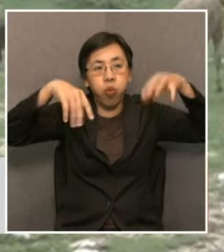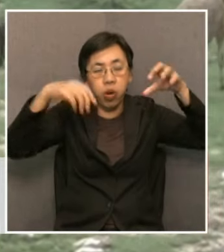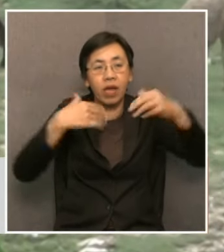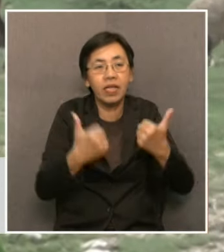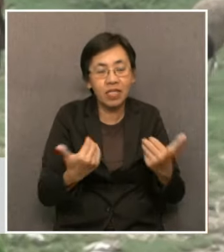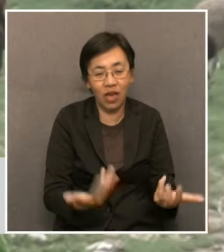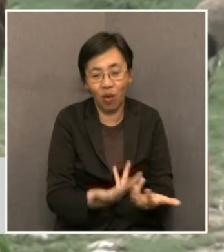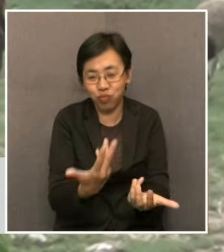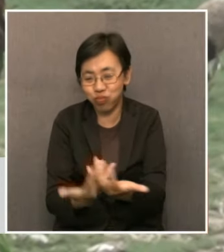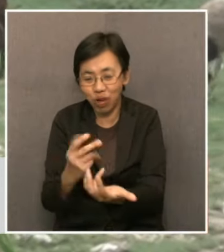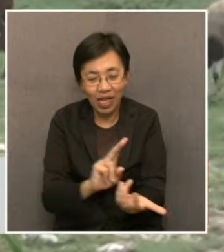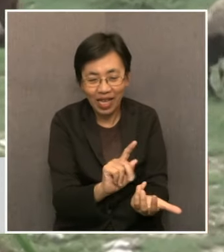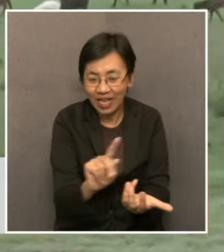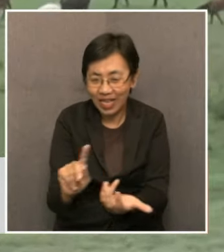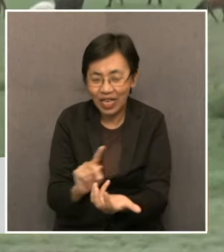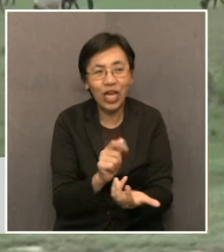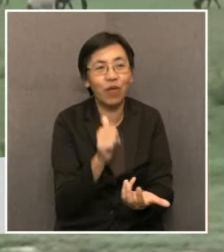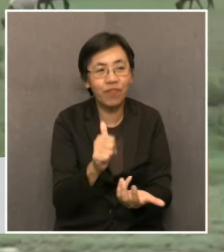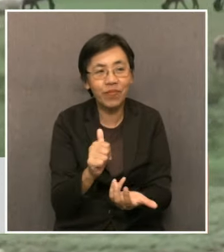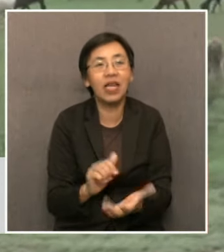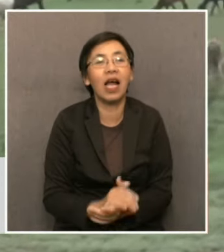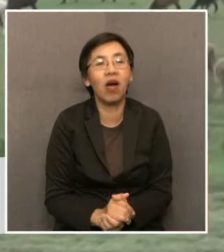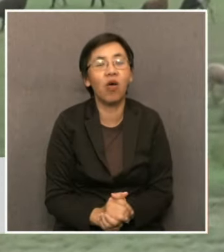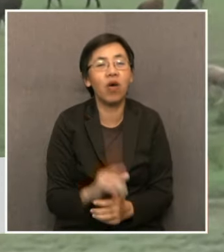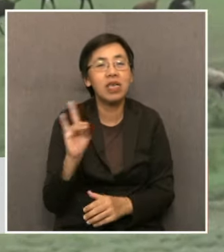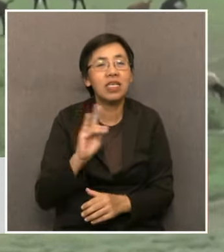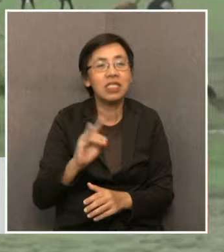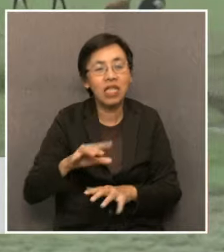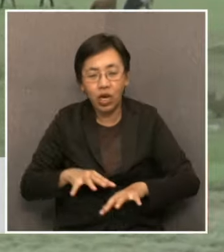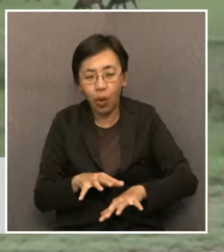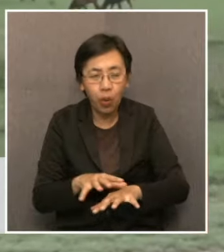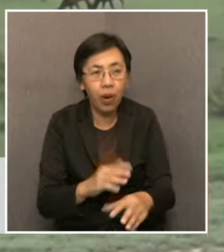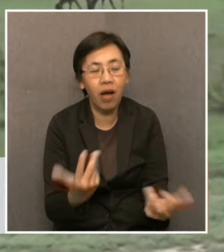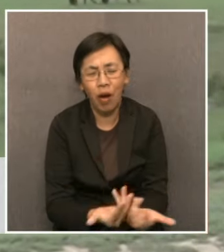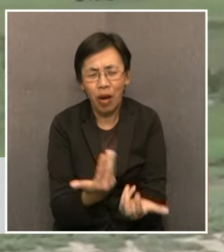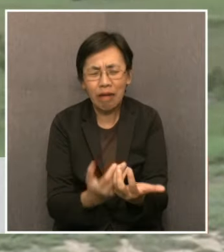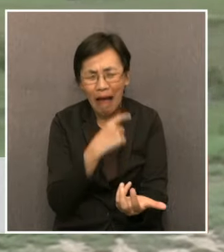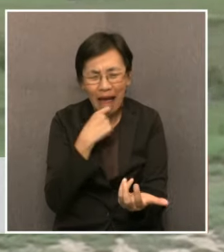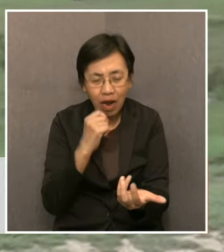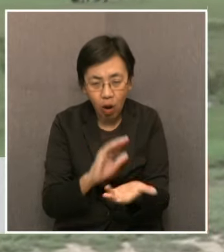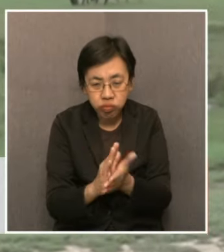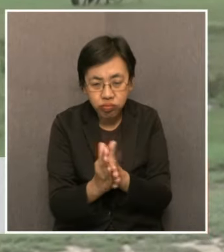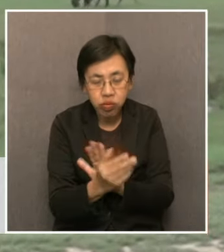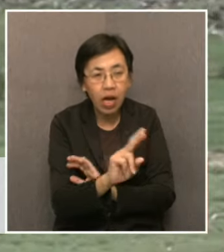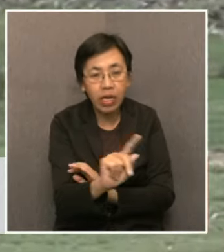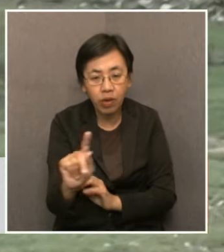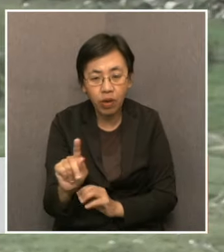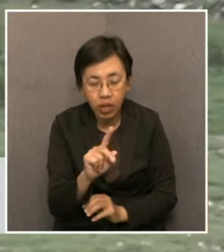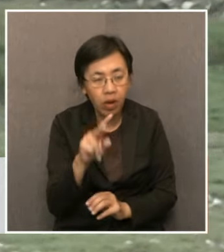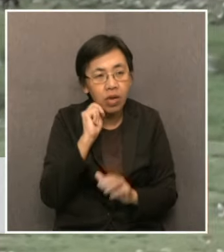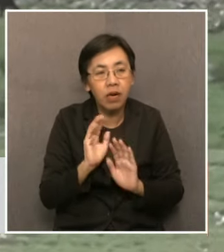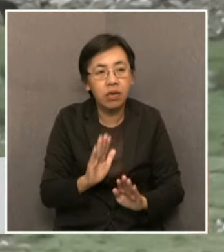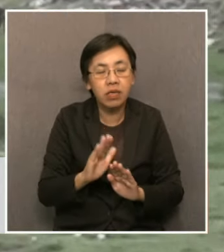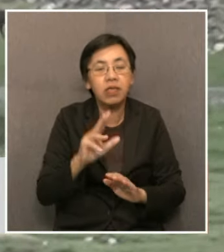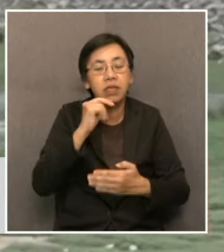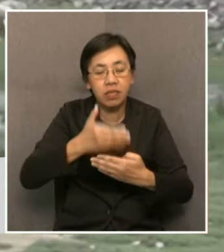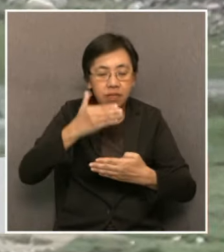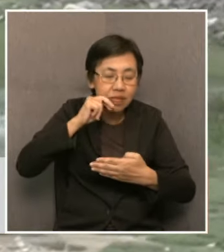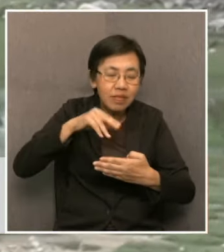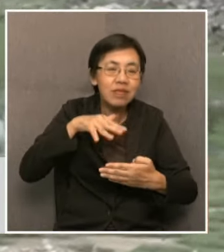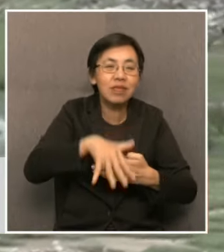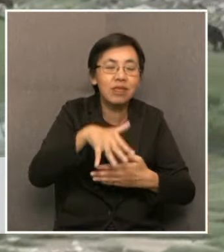บริเวณแหล่งน้ำเหนือเขื่อนวังร่มเกล้าหญ้าเหล่านี้ก็กลับมาเขียวขจีแล้วก็มีปริมาณน้ำสะสมไหลลงเขื่อนเพิ่มขึ้น